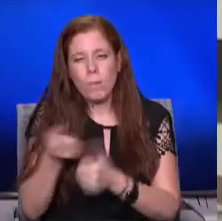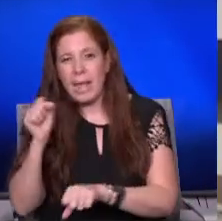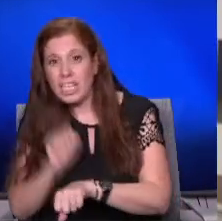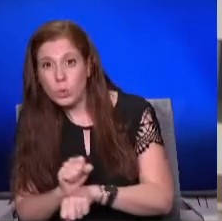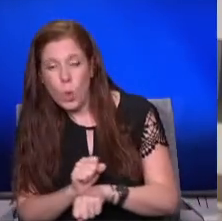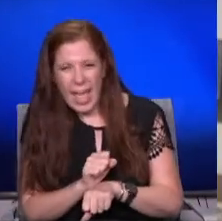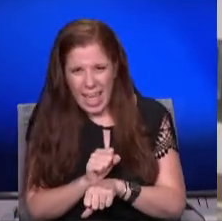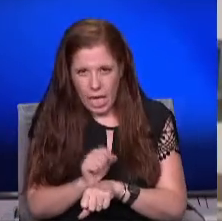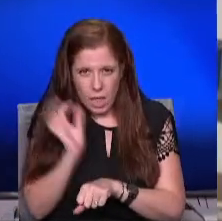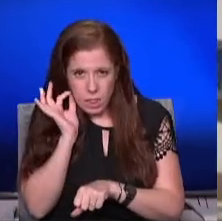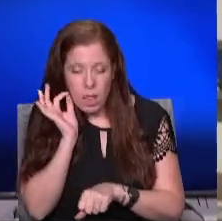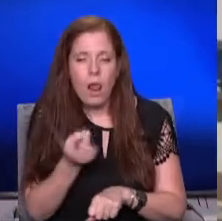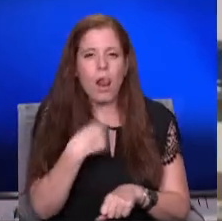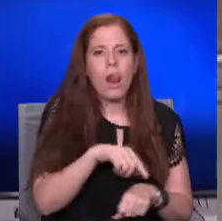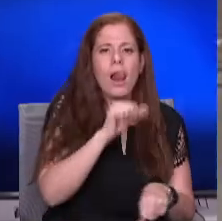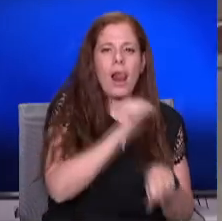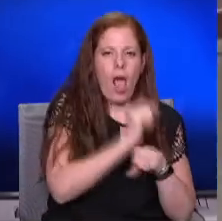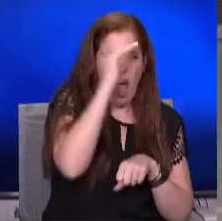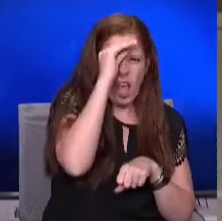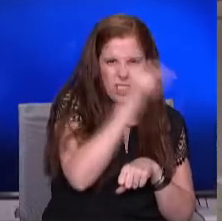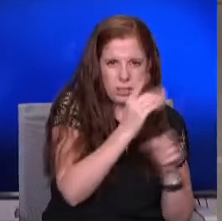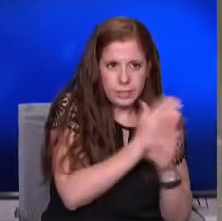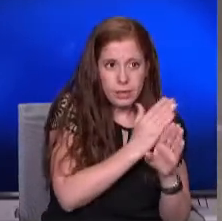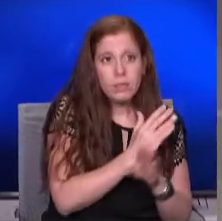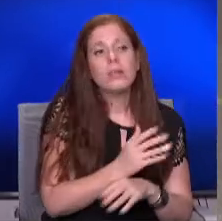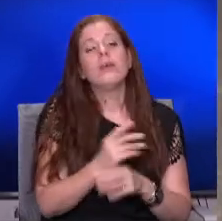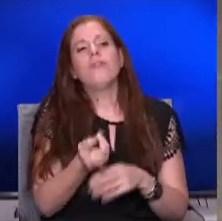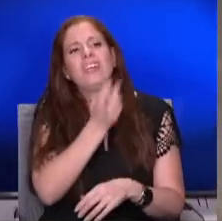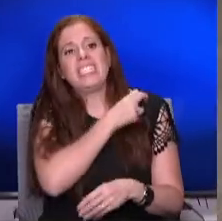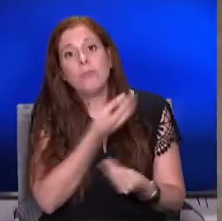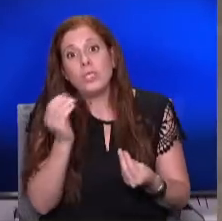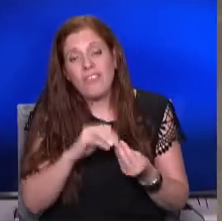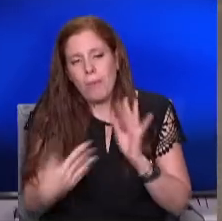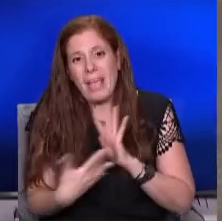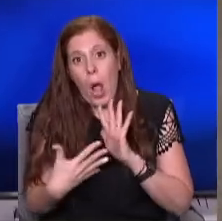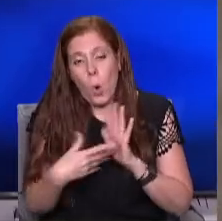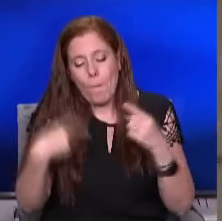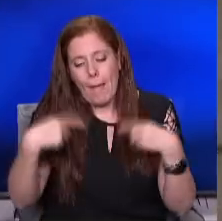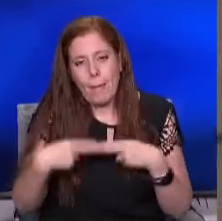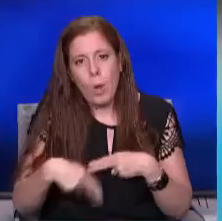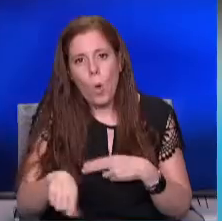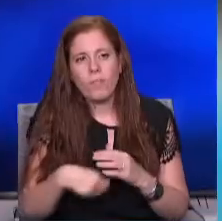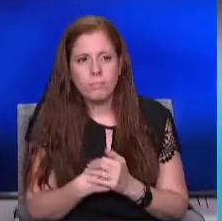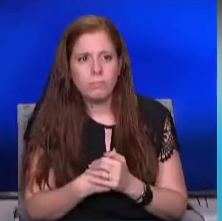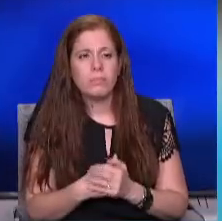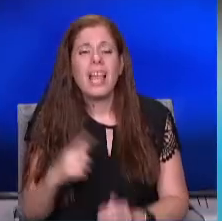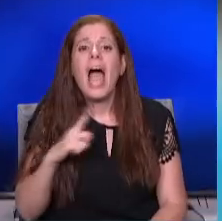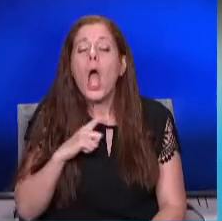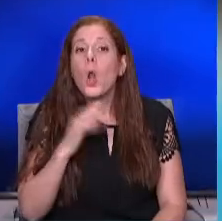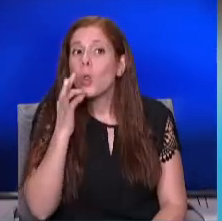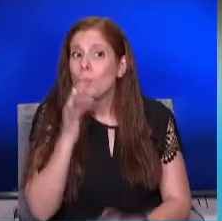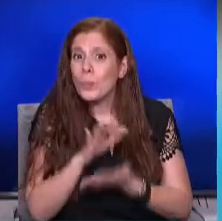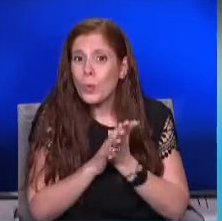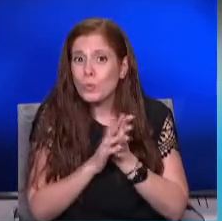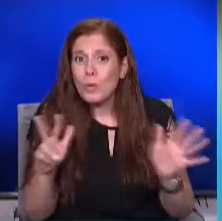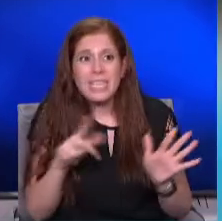שהתלוננו בעבר זומנו לעדות חוזרת, וקצינים נוספים צפויים להיחקר בימים הקרובים. חיילות בנות 18 לא